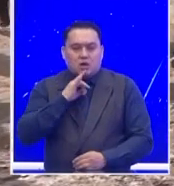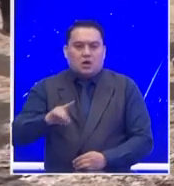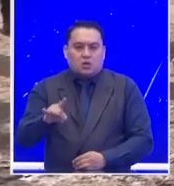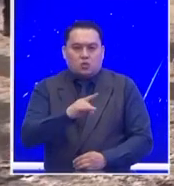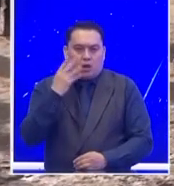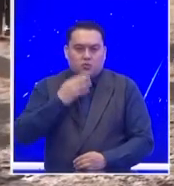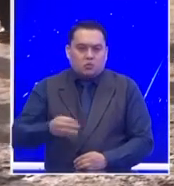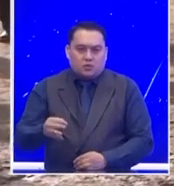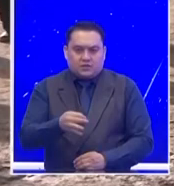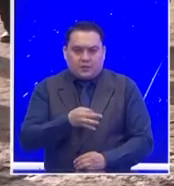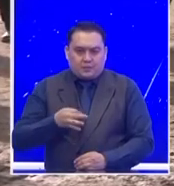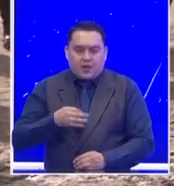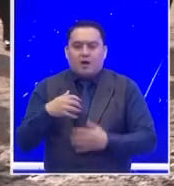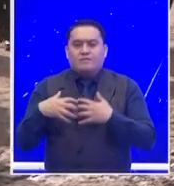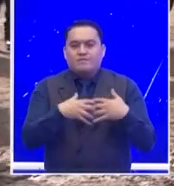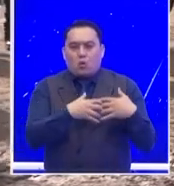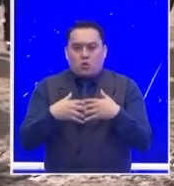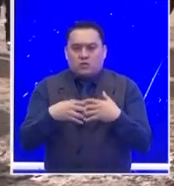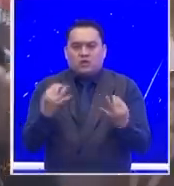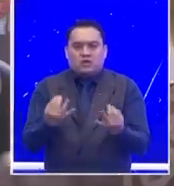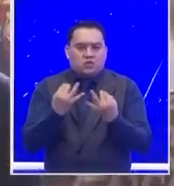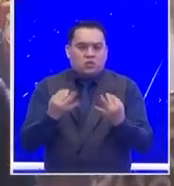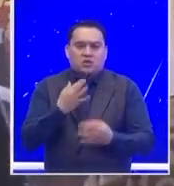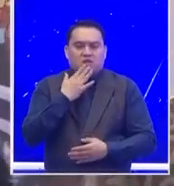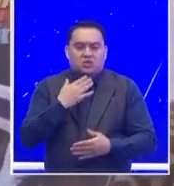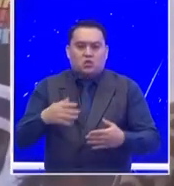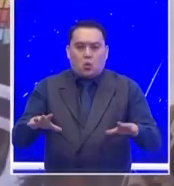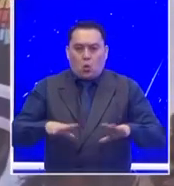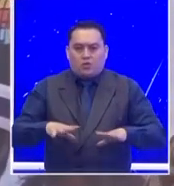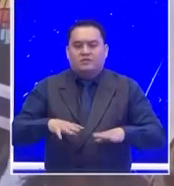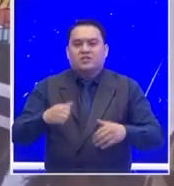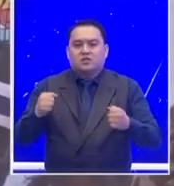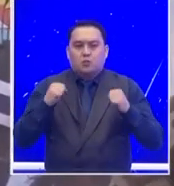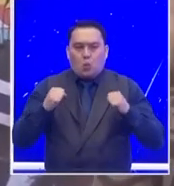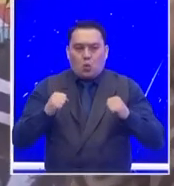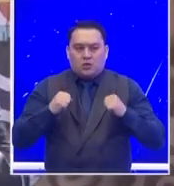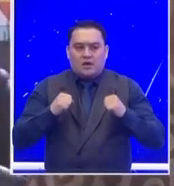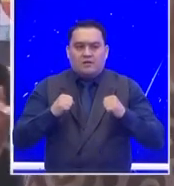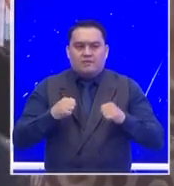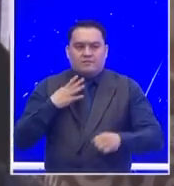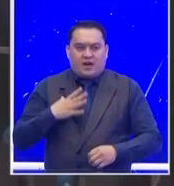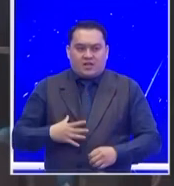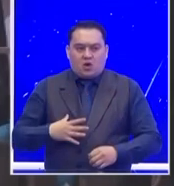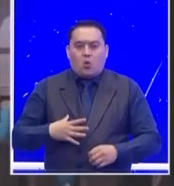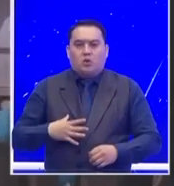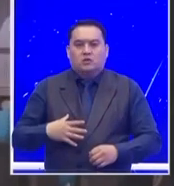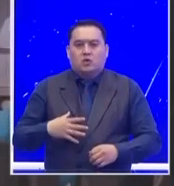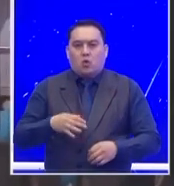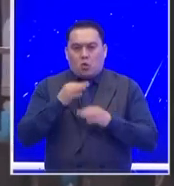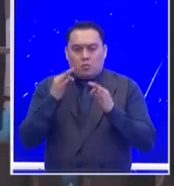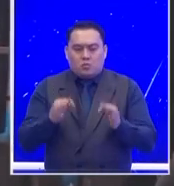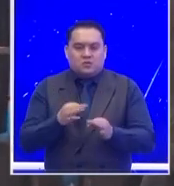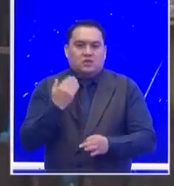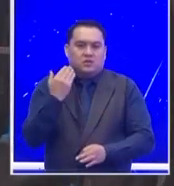районов Алматинской области. Кокпар – это самый зрелищный вид национального конного спорта. Здесь важны не только выносливость лошади, но и навыки